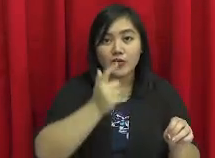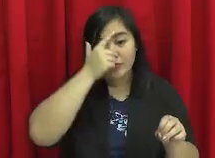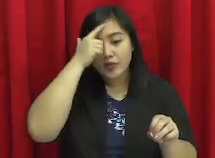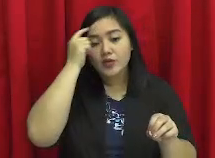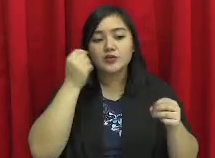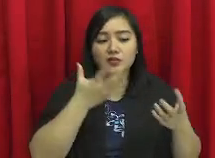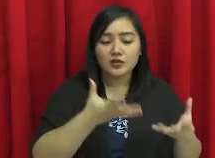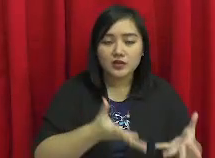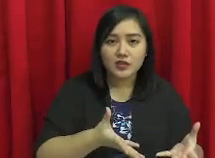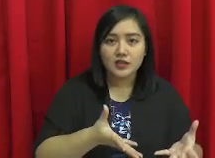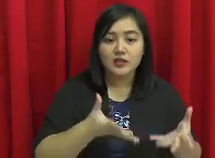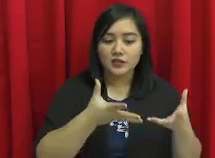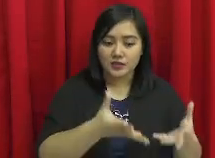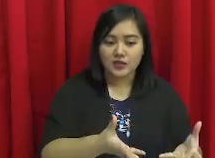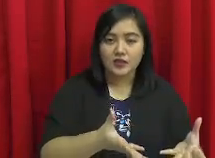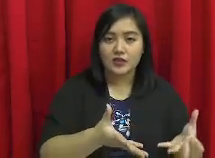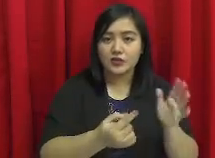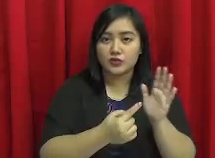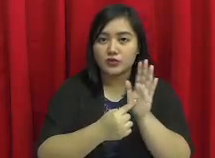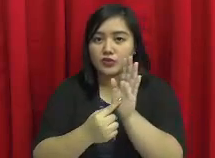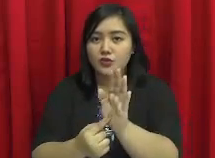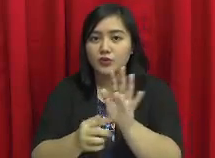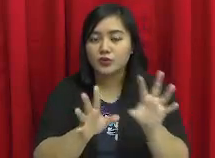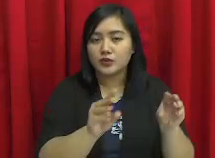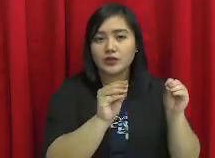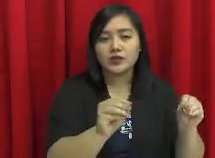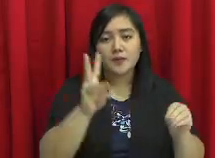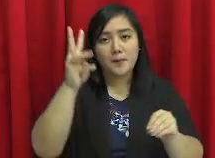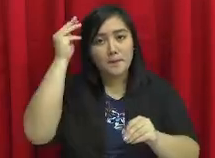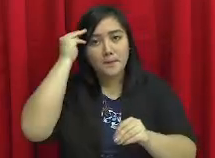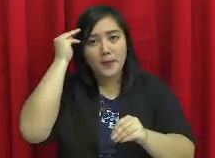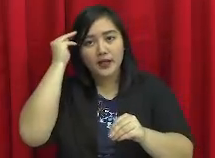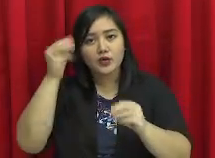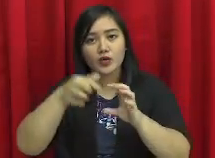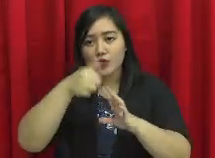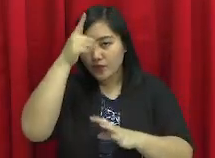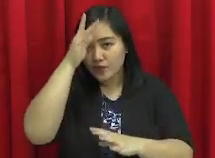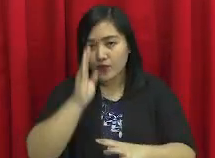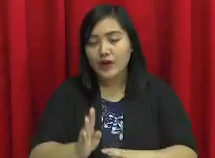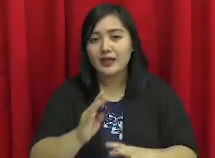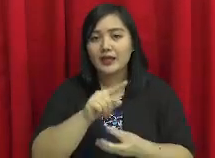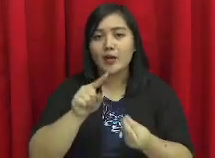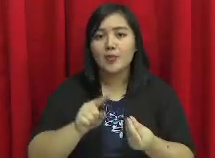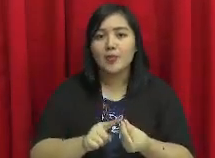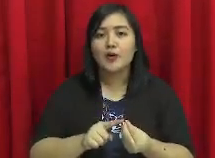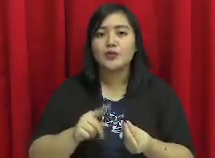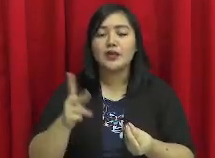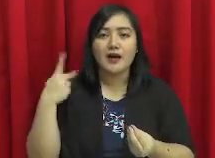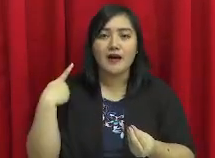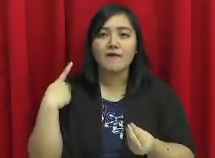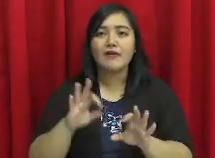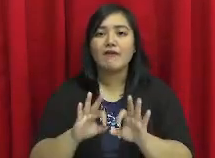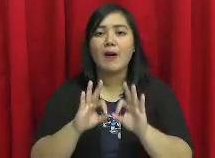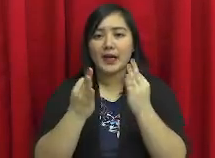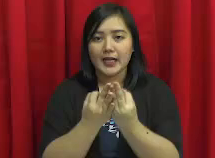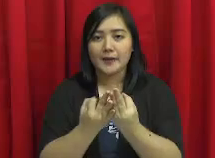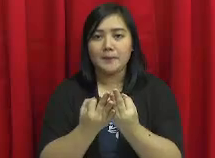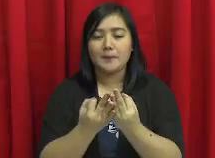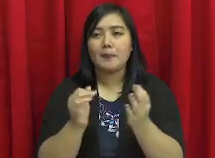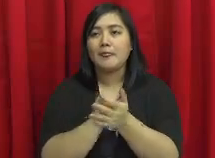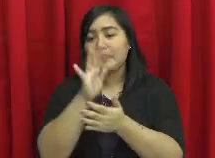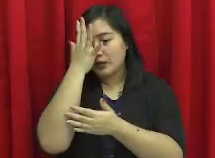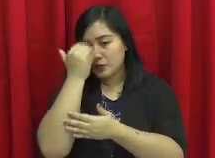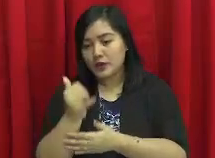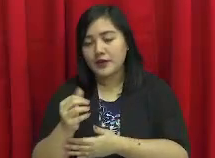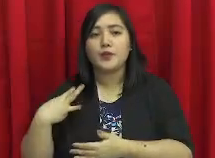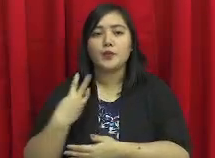yung mind ng Diyos patungkol sa pagpapamilya. That's right. Amen. Yun po yun. Kaya nga po dito tayo bumabalik. Kaya